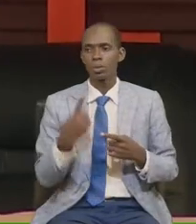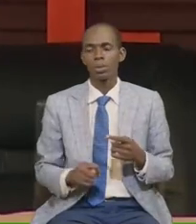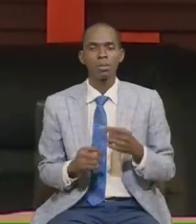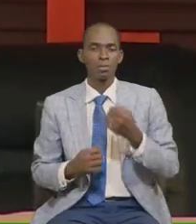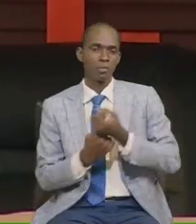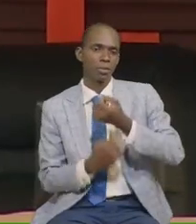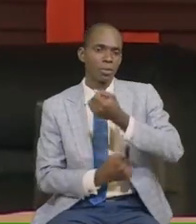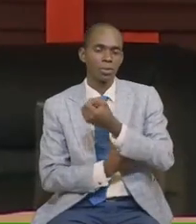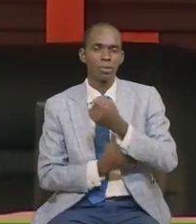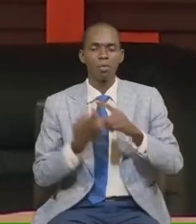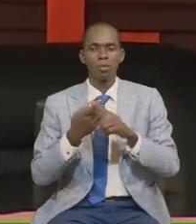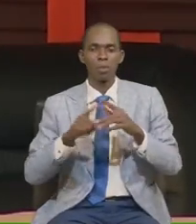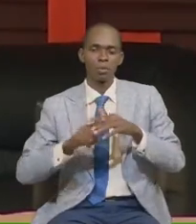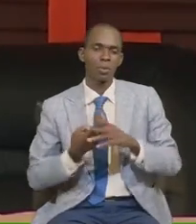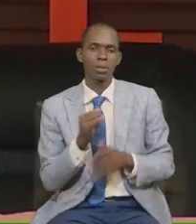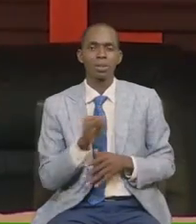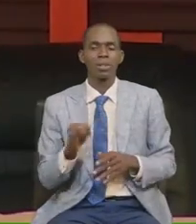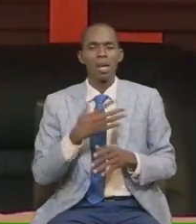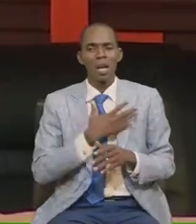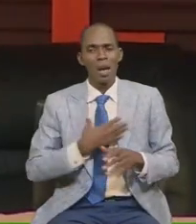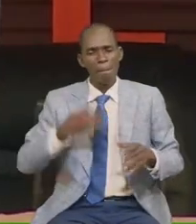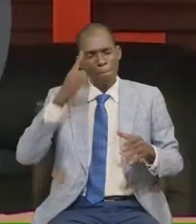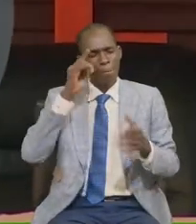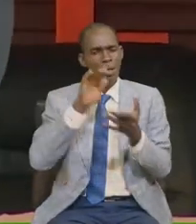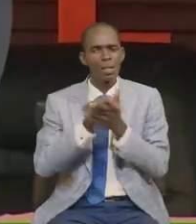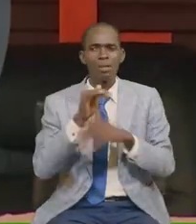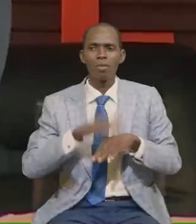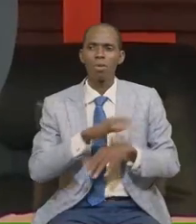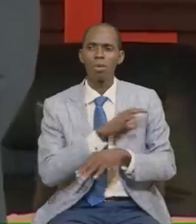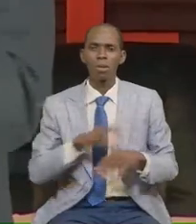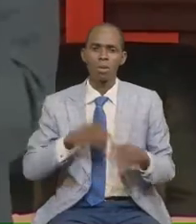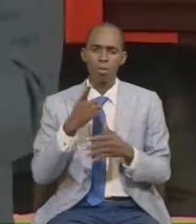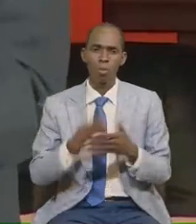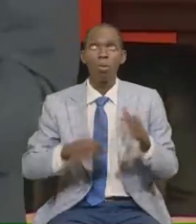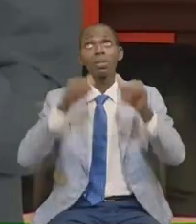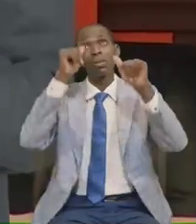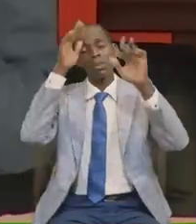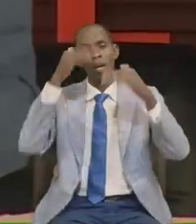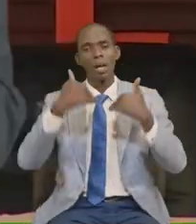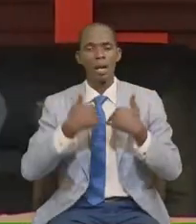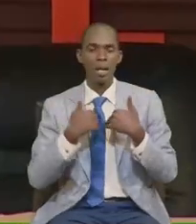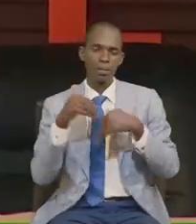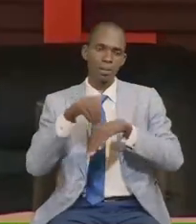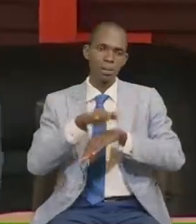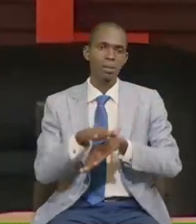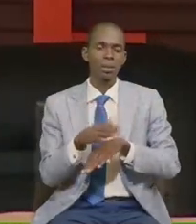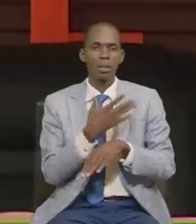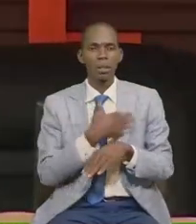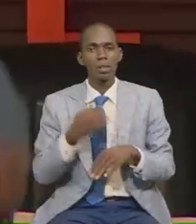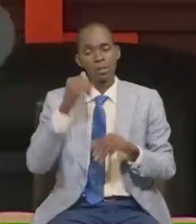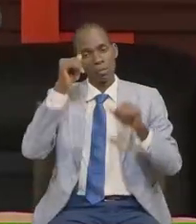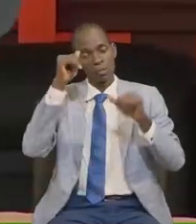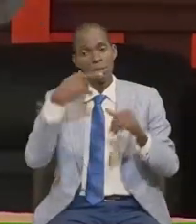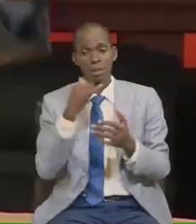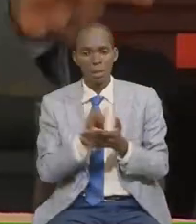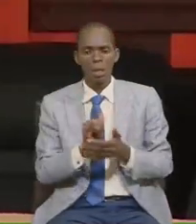pour croire en Christ, celui que le Père a envoyé, il dit, ah, je travaille déjà. Il